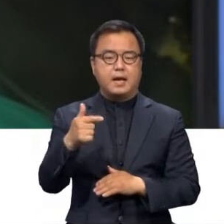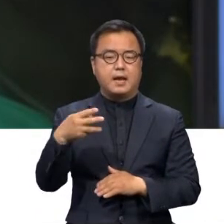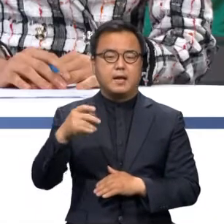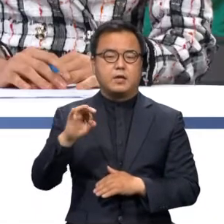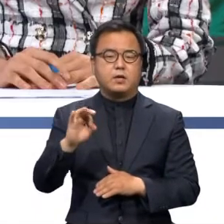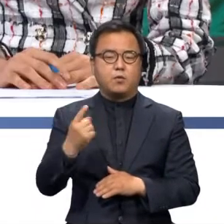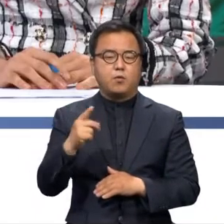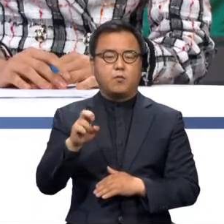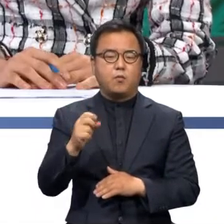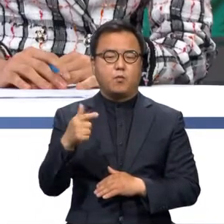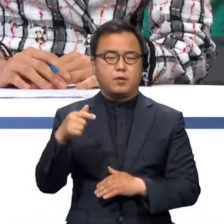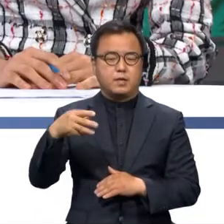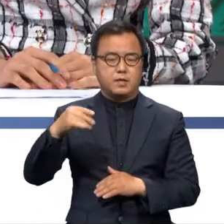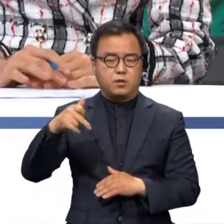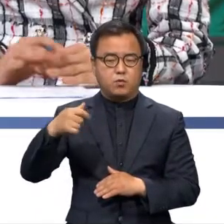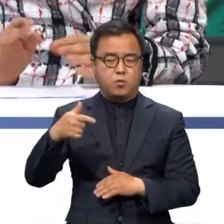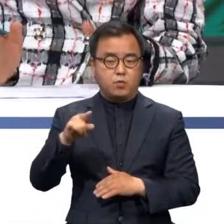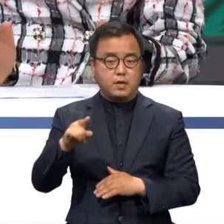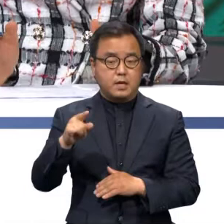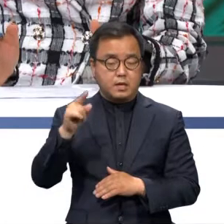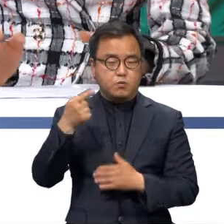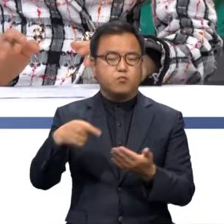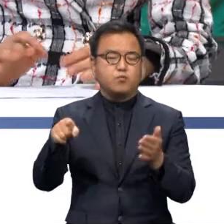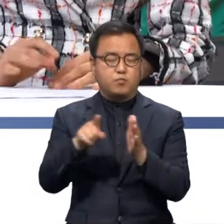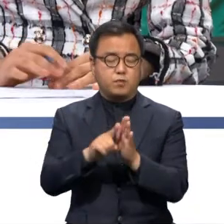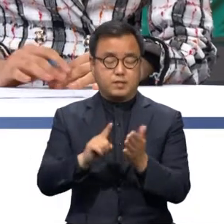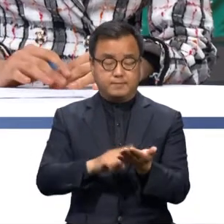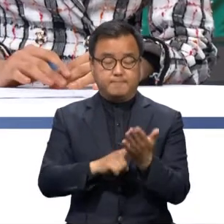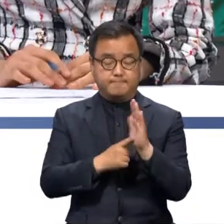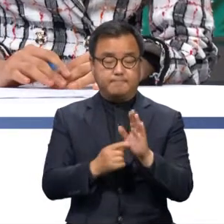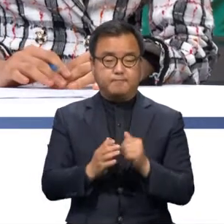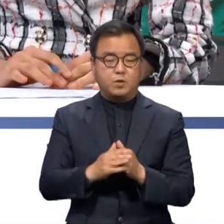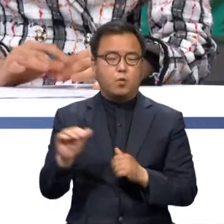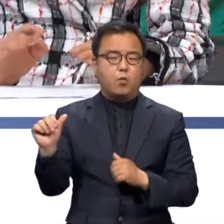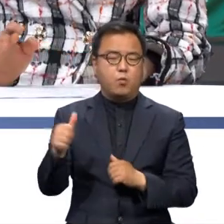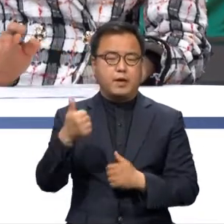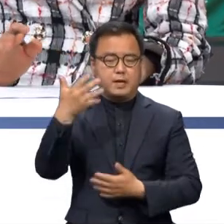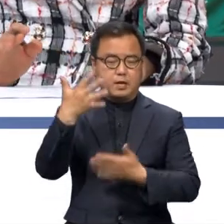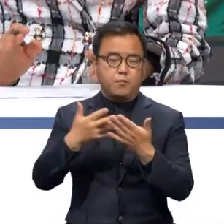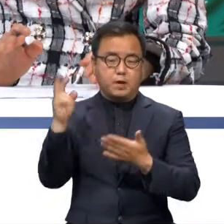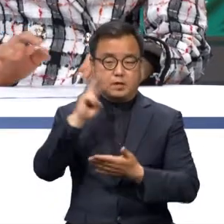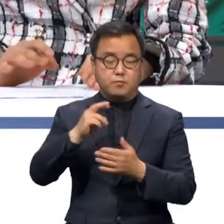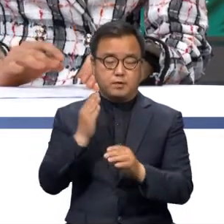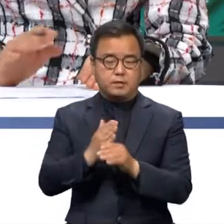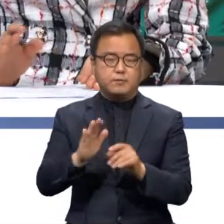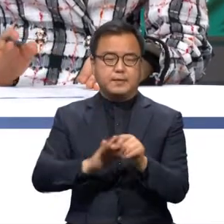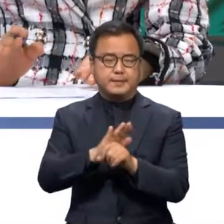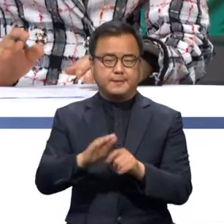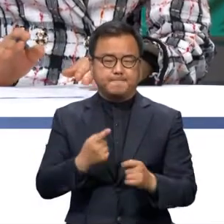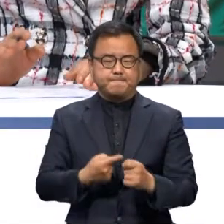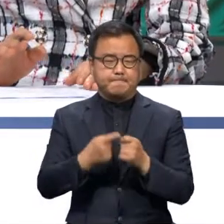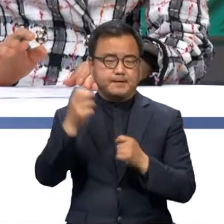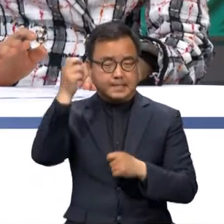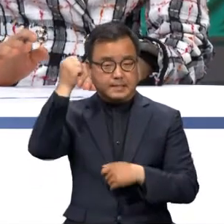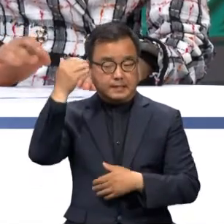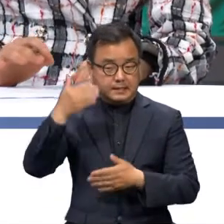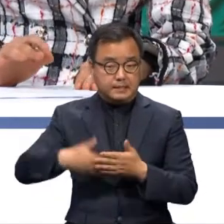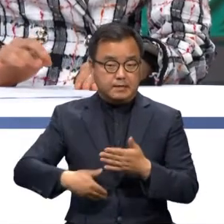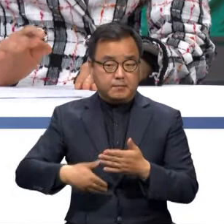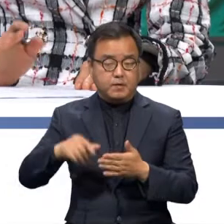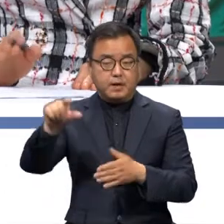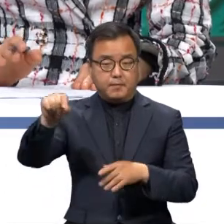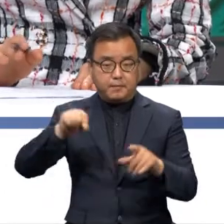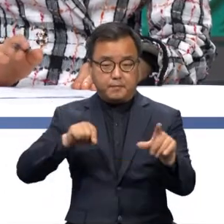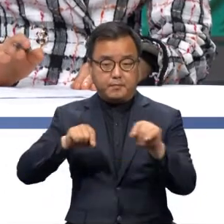열렸습니다. 엔니오 모리꼬네는 500편이 넘는 영화음악 중에서도 많은 이들의 사랑을 받고 기억에 남아있는 영화들을 추려